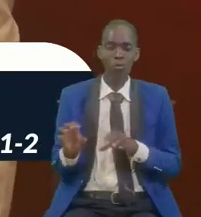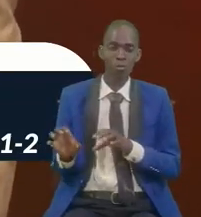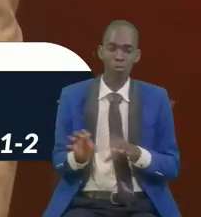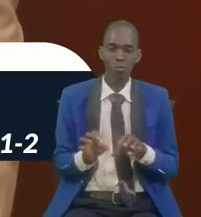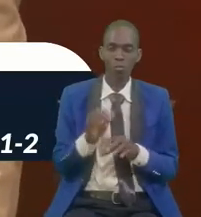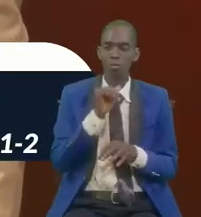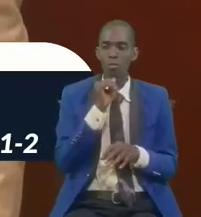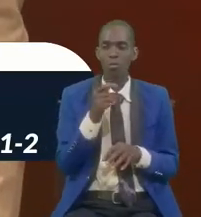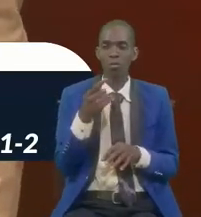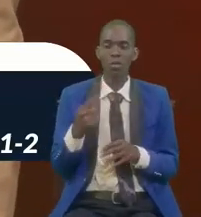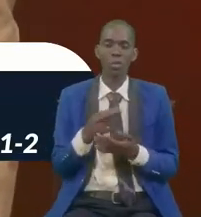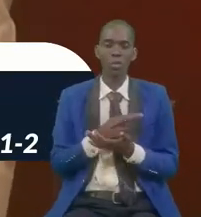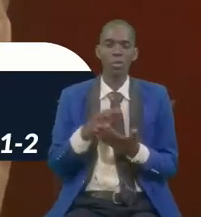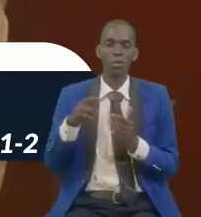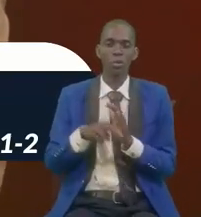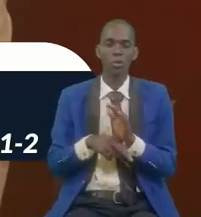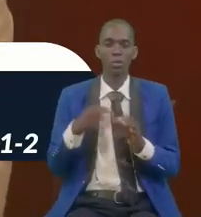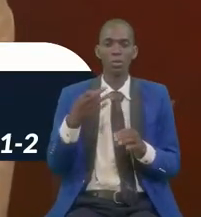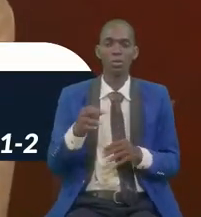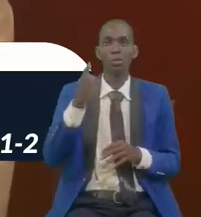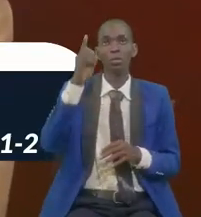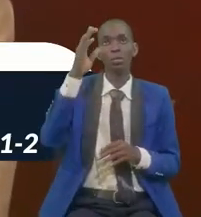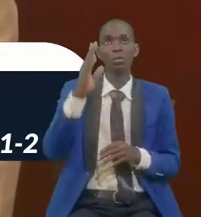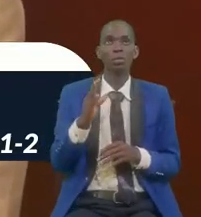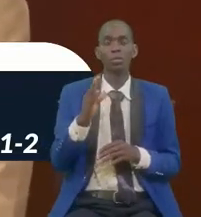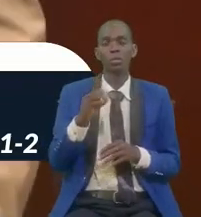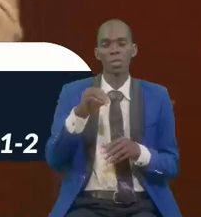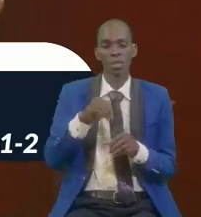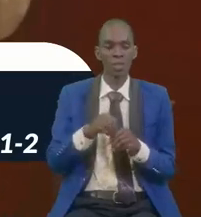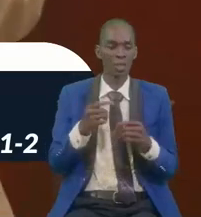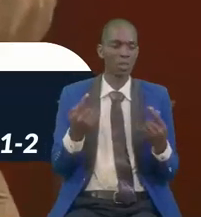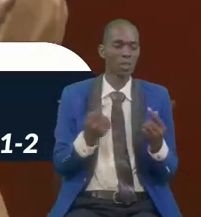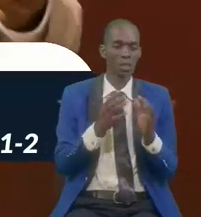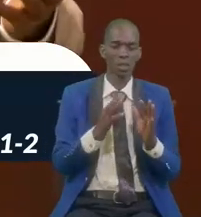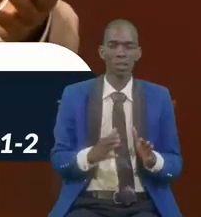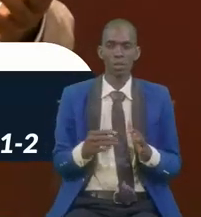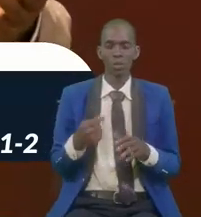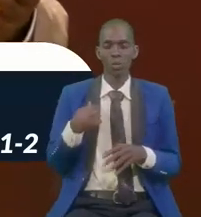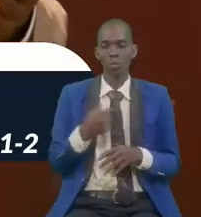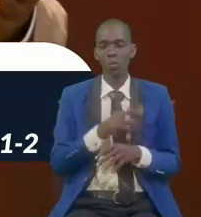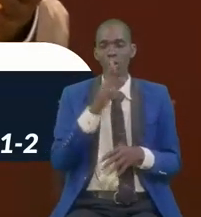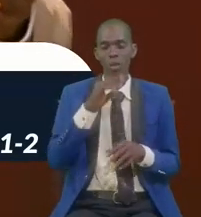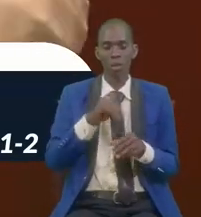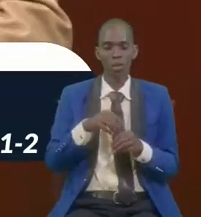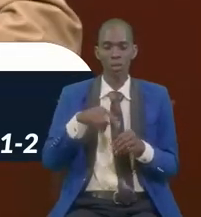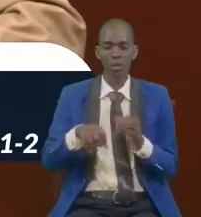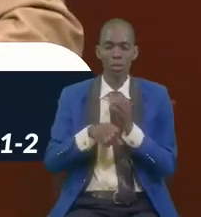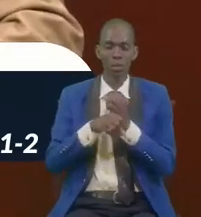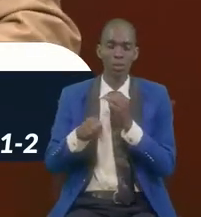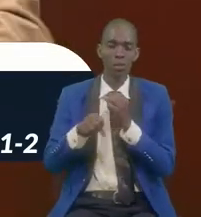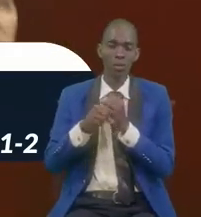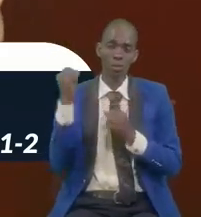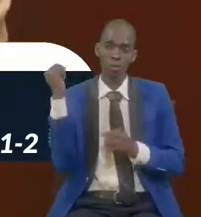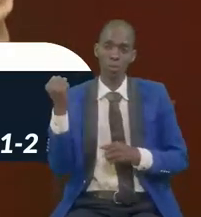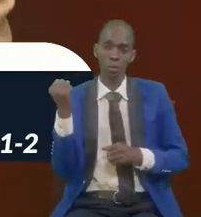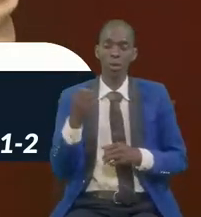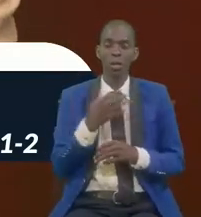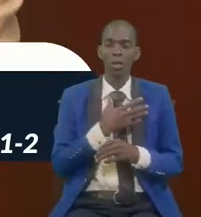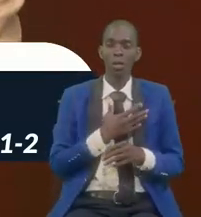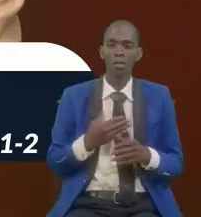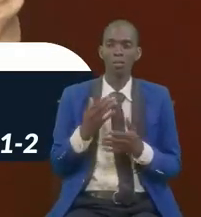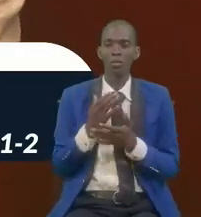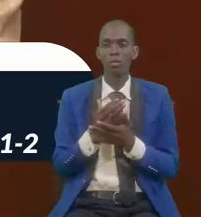pas la justice de Dieu dans le pécheur. Nous sommes à la croisade. Et puis,